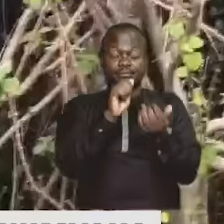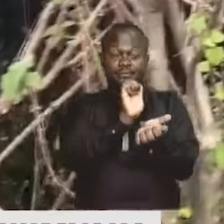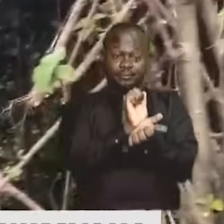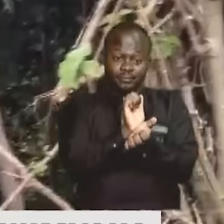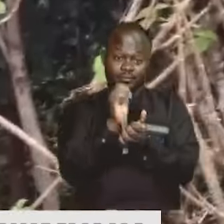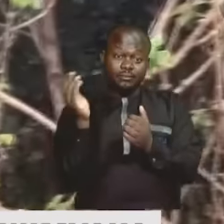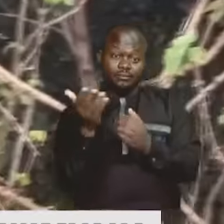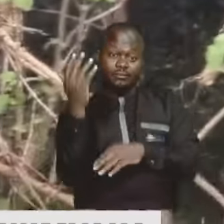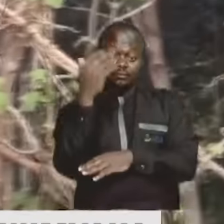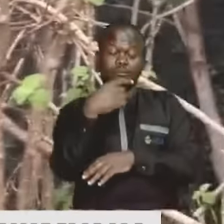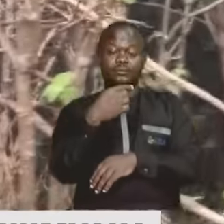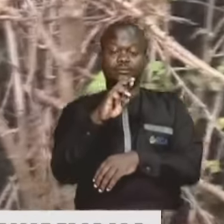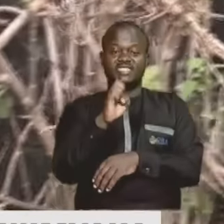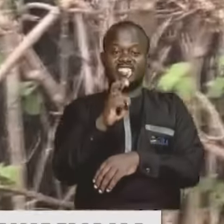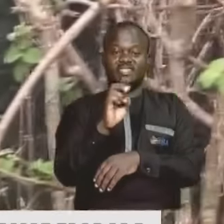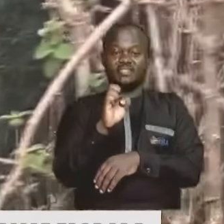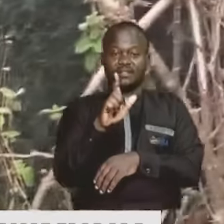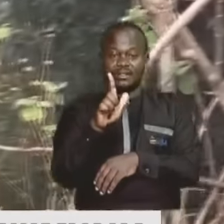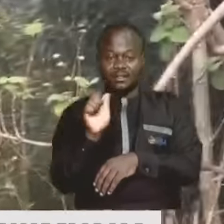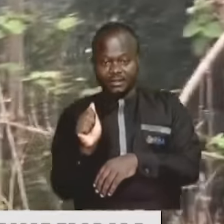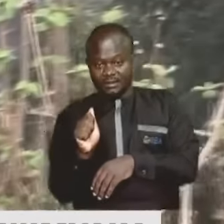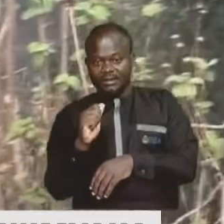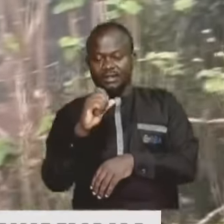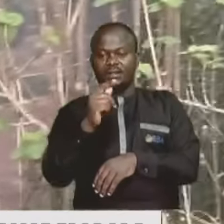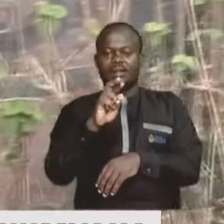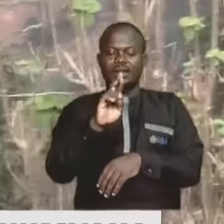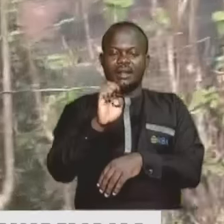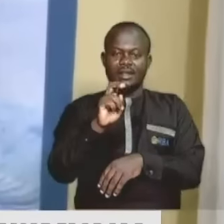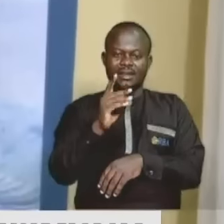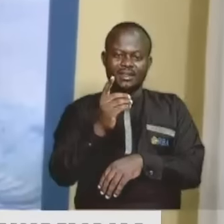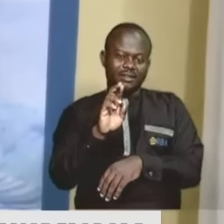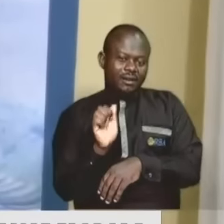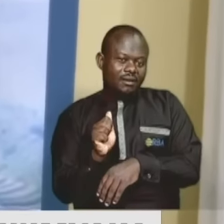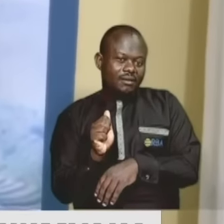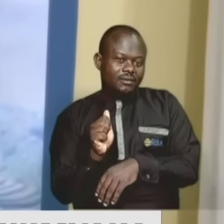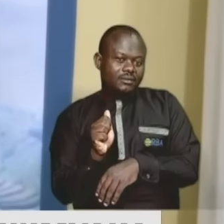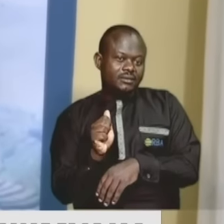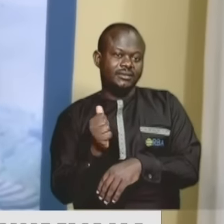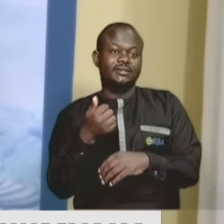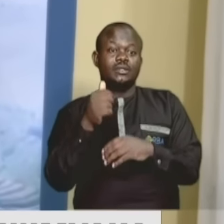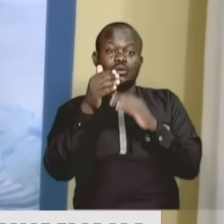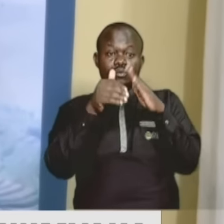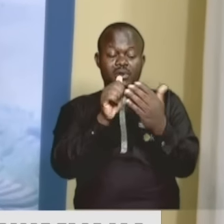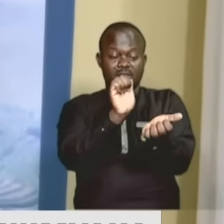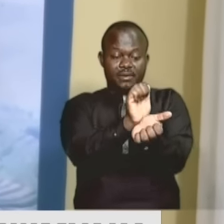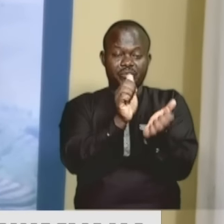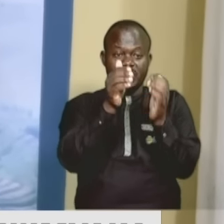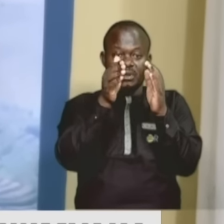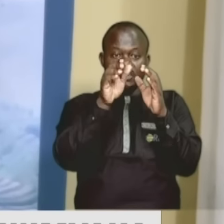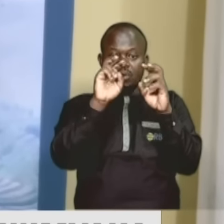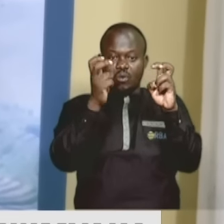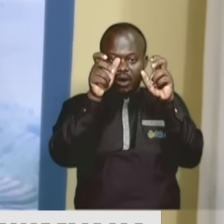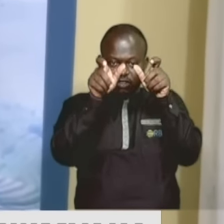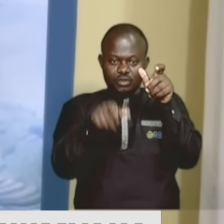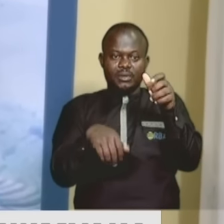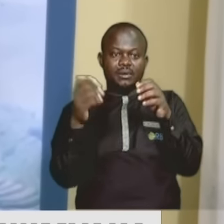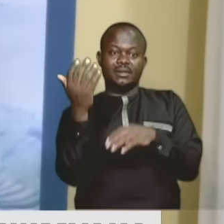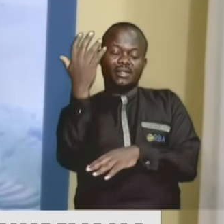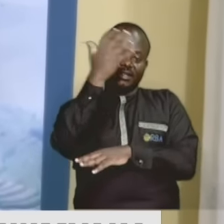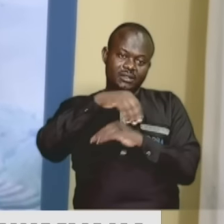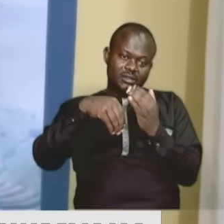yatemye gereveria aganwa ko yatemye kariandra aganwa ko yatemye muravumba umuntu arahanirwa ko ashobora kuba yatemye igiti mu